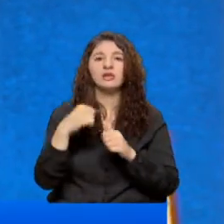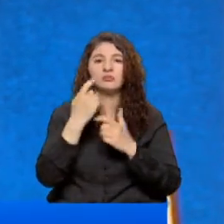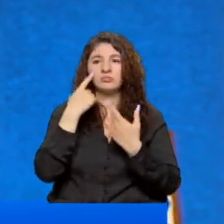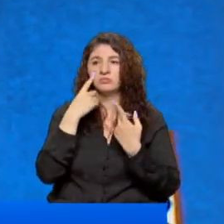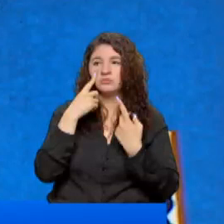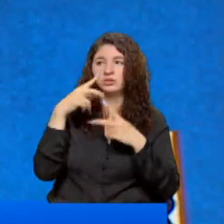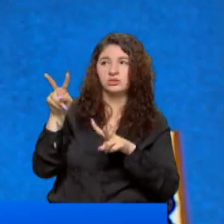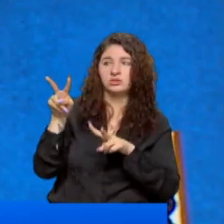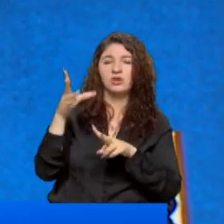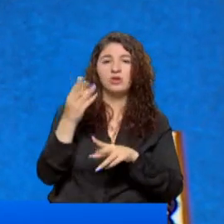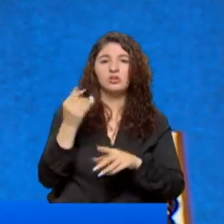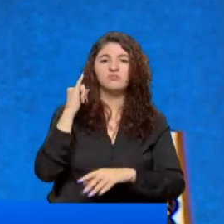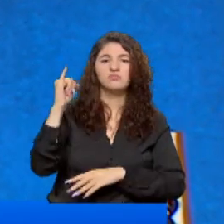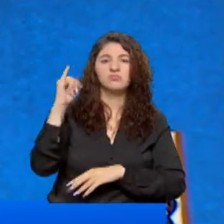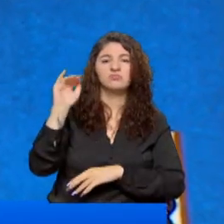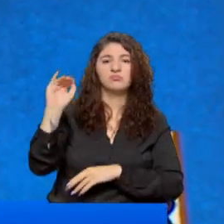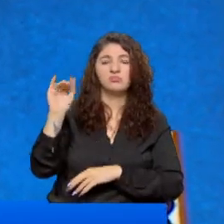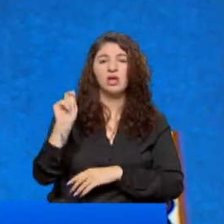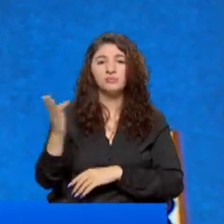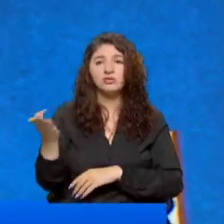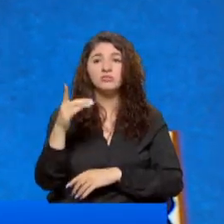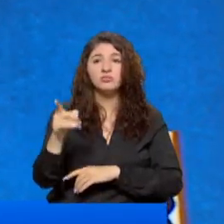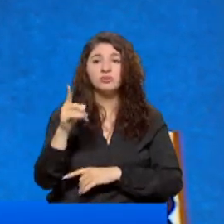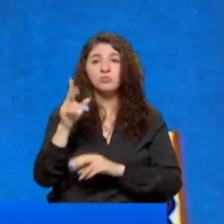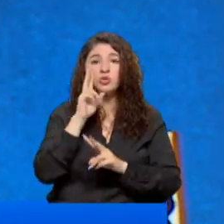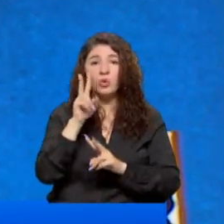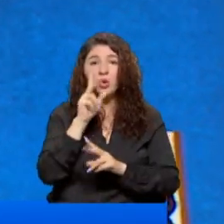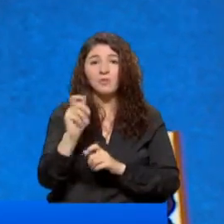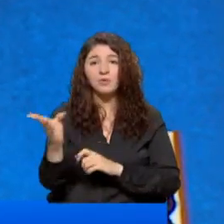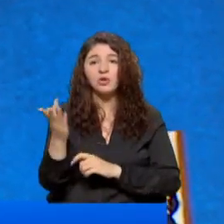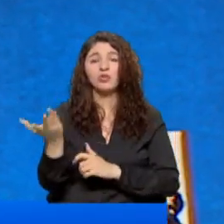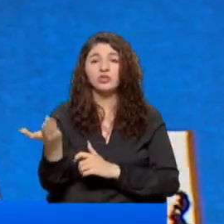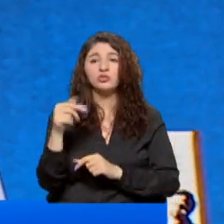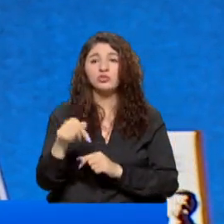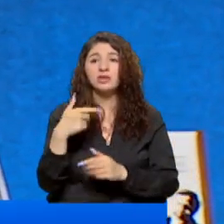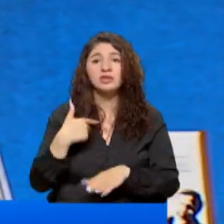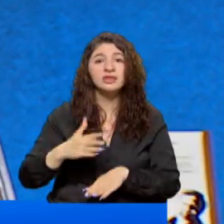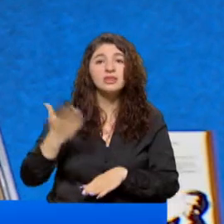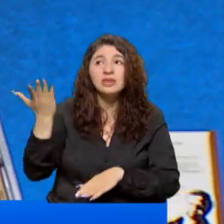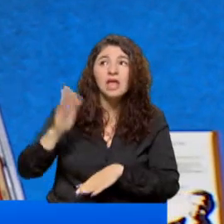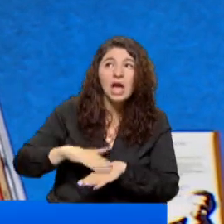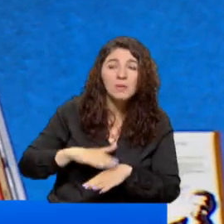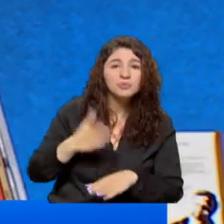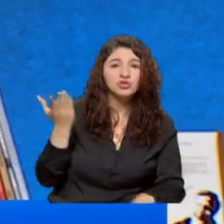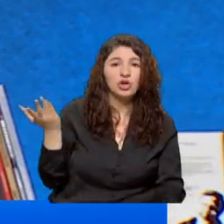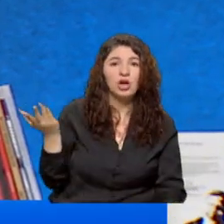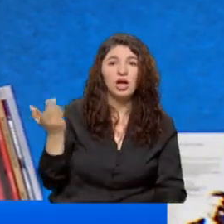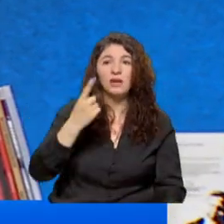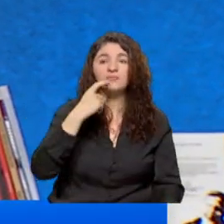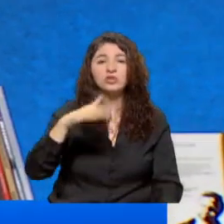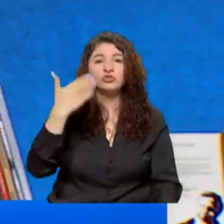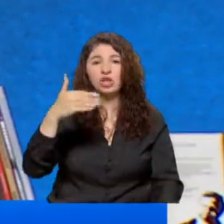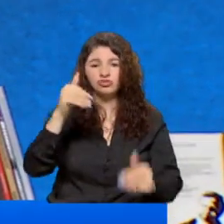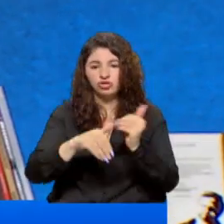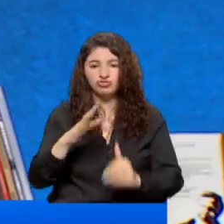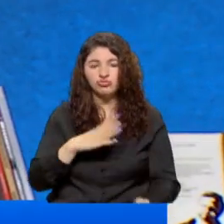mercek altına alınacak yine eleştirilere tabi tutulacak ve bunlar bunu görüyorlar dolayısı şu anda ne yapabilirler yani bir